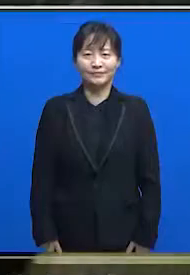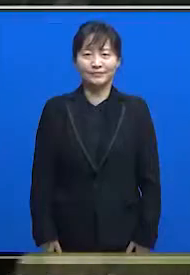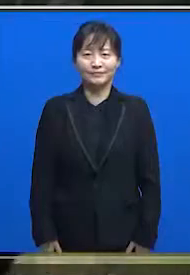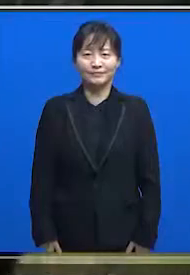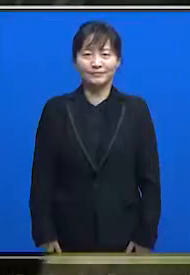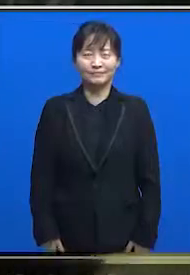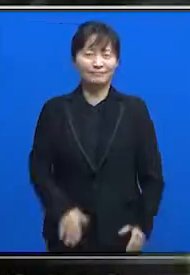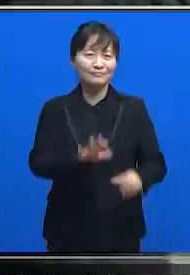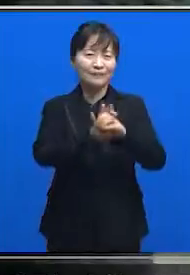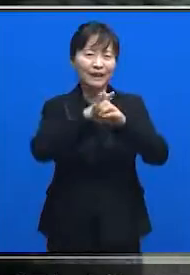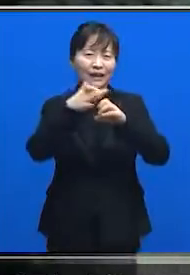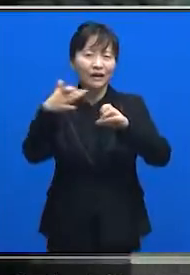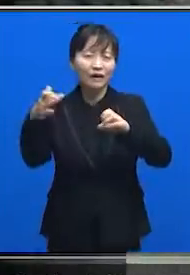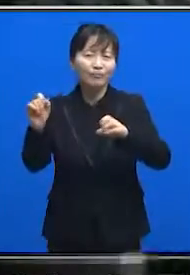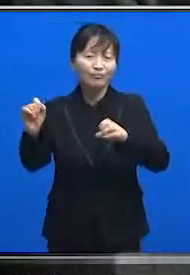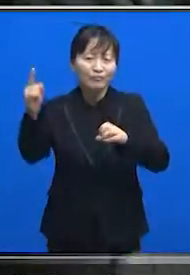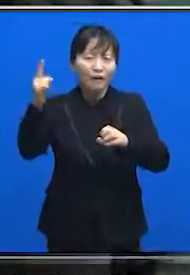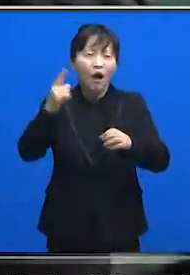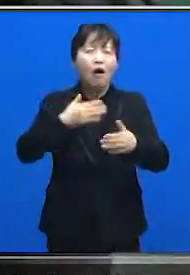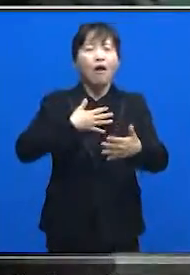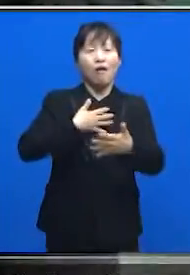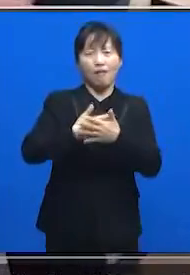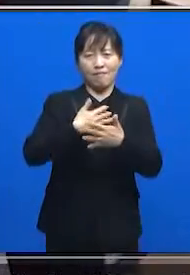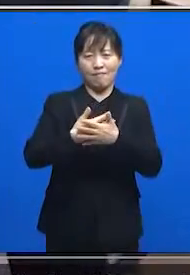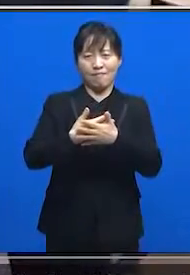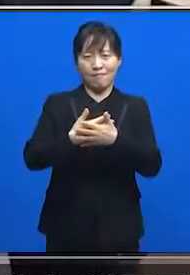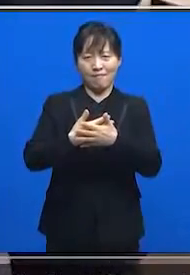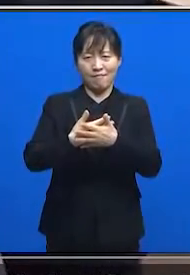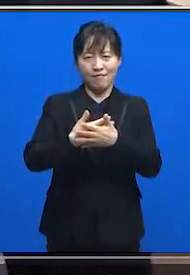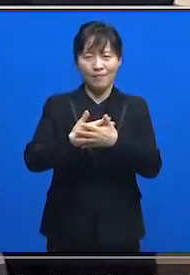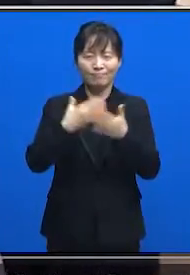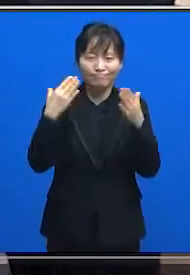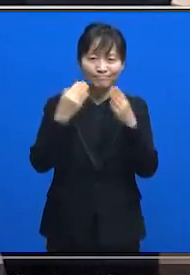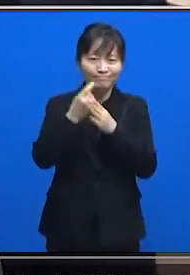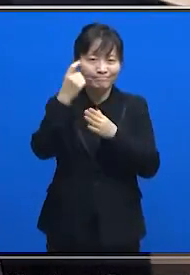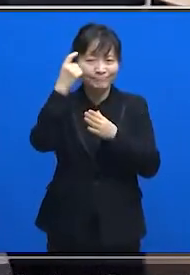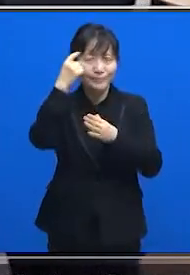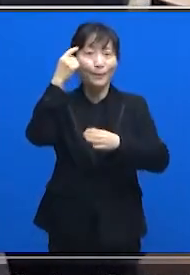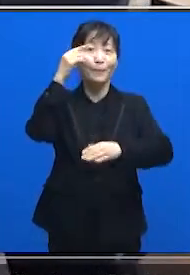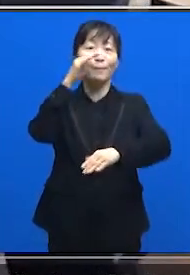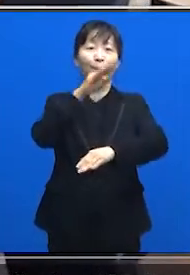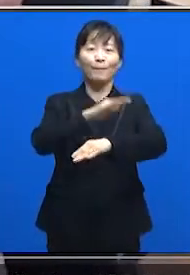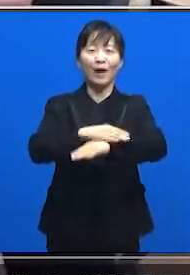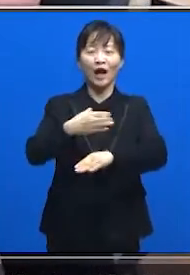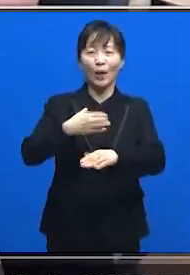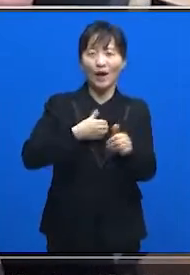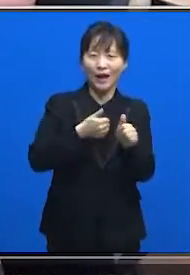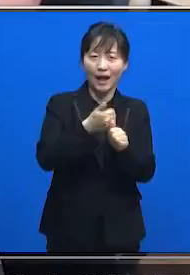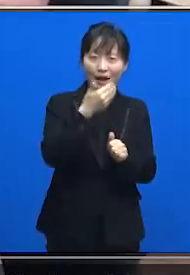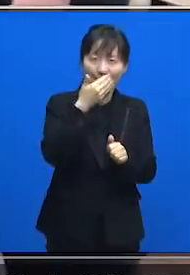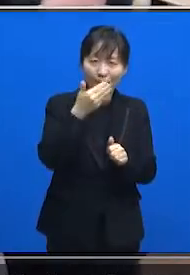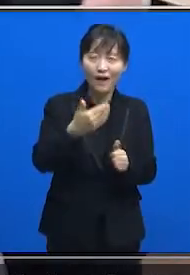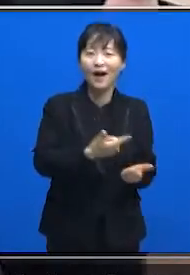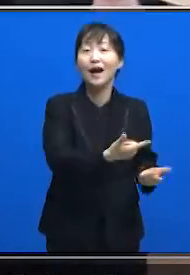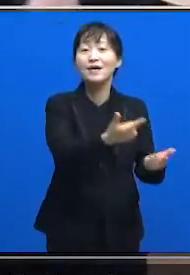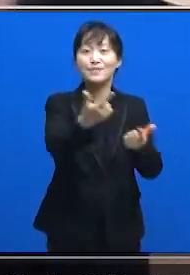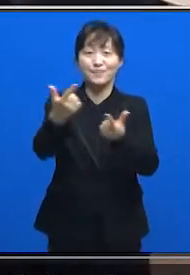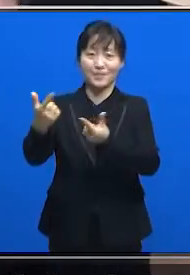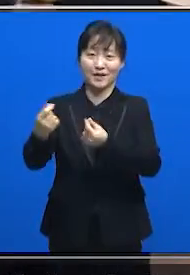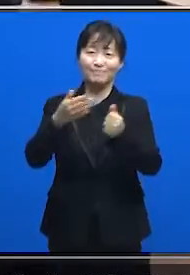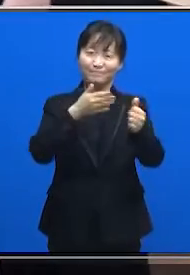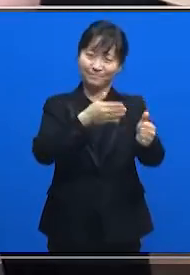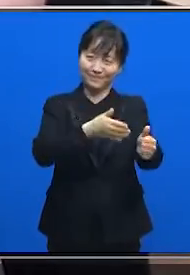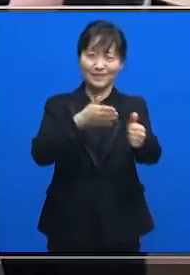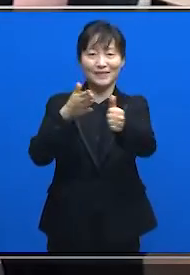코로 너일 그로 인한 지나침 불안과 공포는 떨쳐 내 시고 성숙한 의식으로 지혜롭게 이 위기를 이겨낼 수 있도록